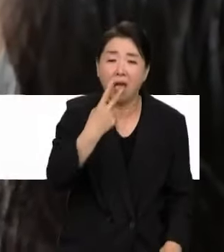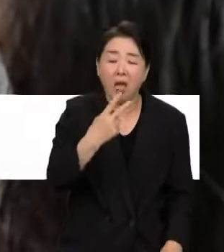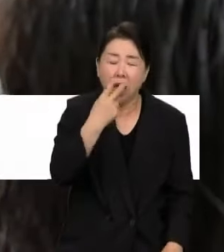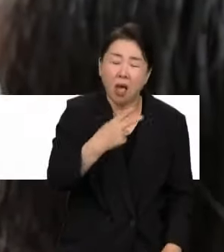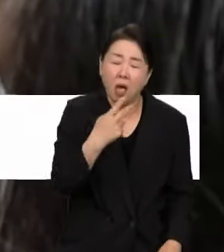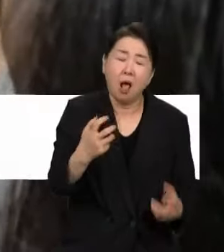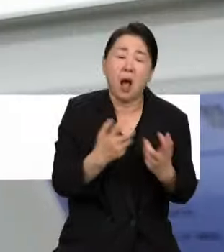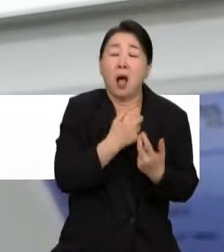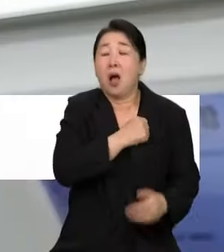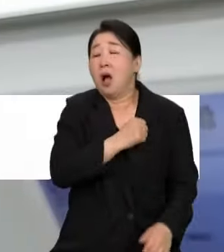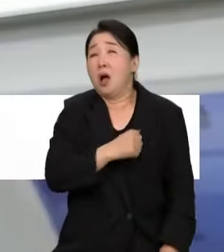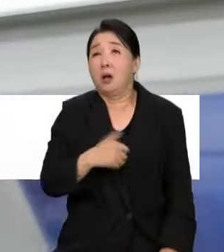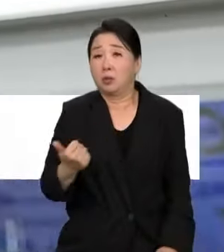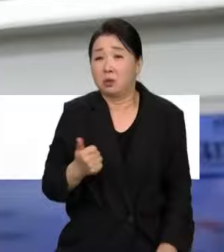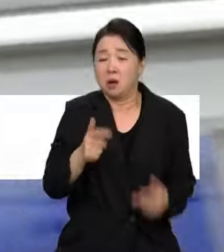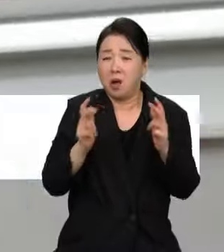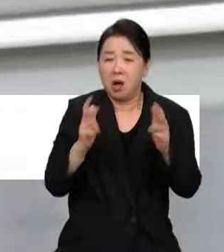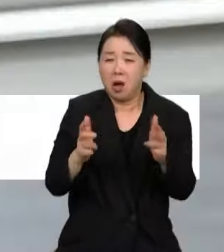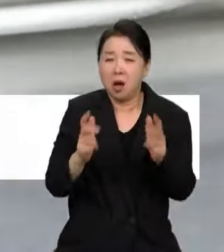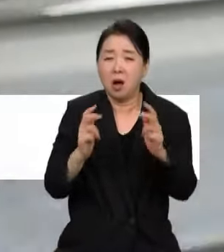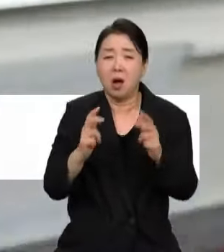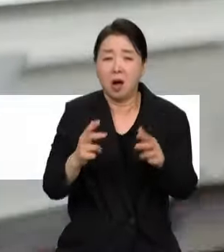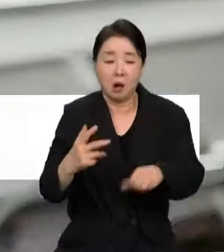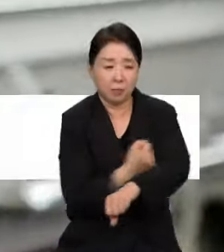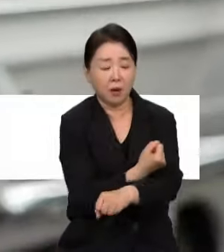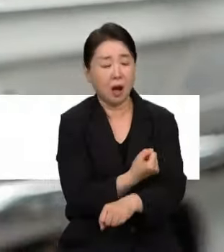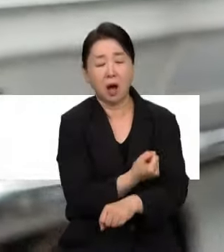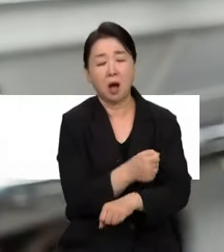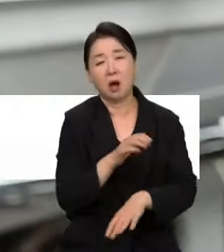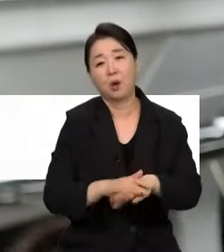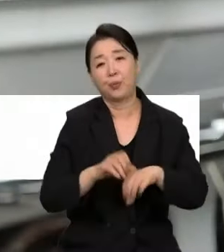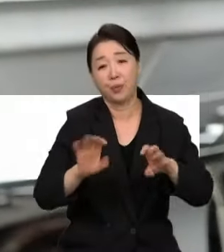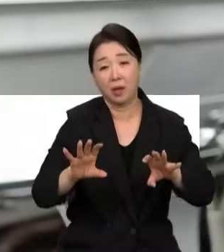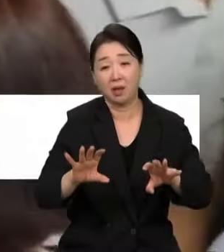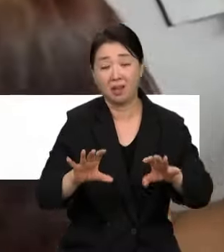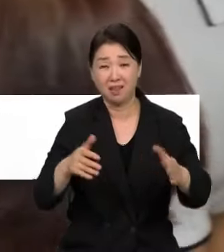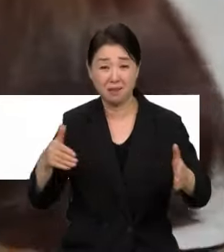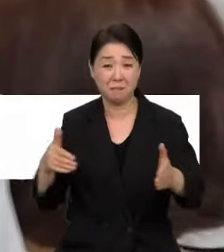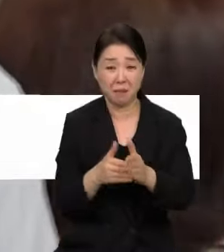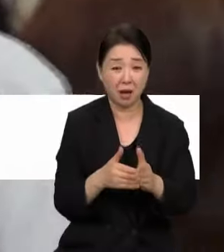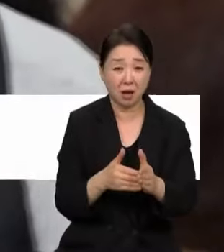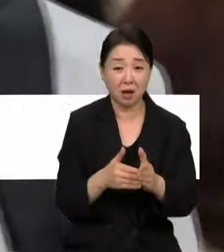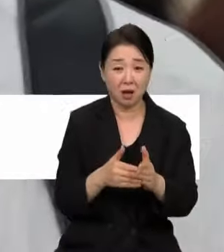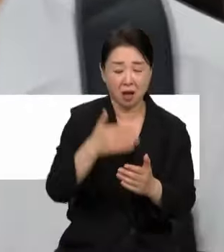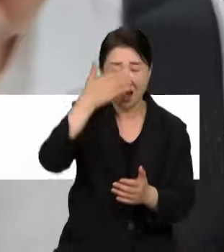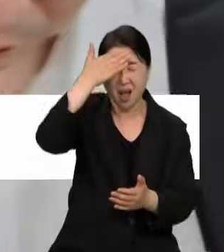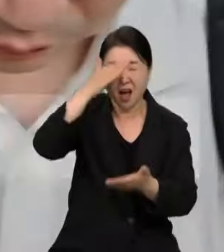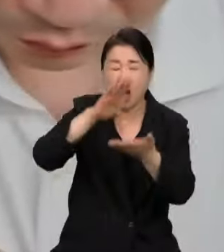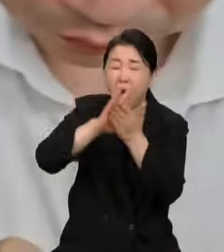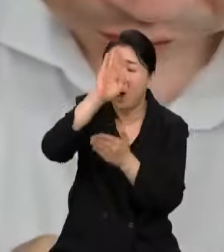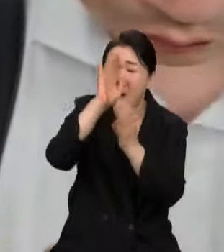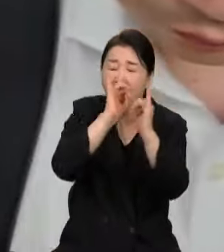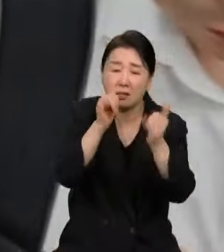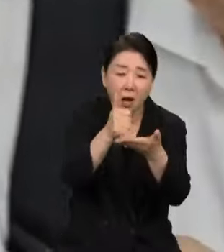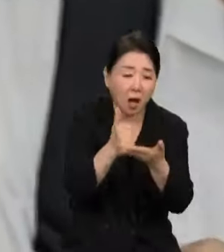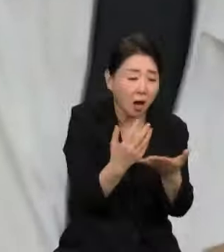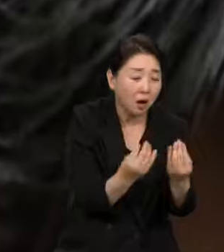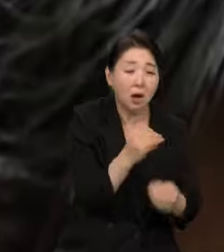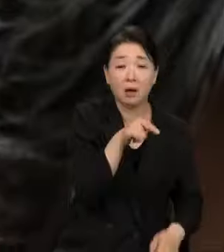전달됩니다. 에어컨을 세게 틀었지만 소용없습니다. 종착역, 열사병 증상 호소하는 승객들이